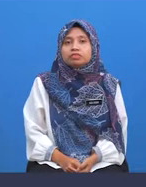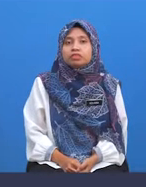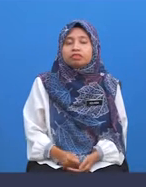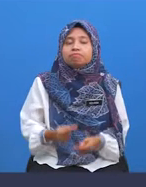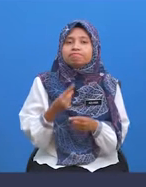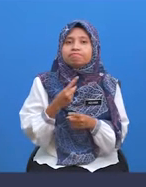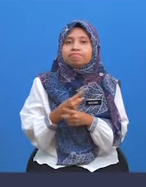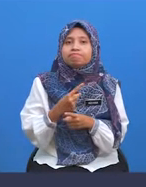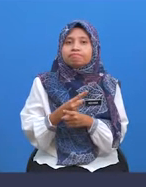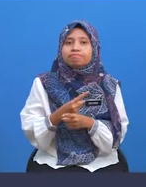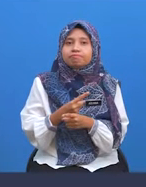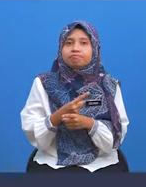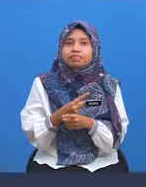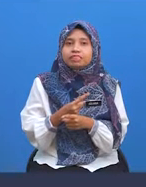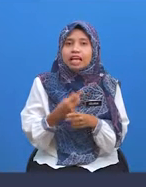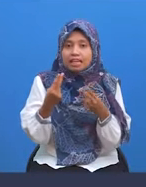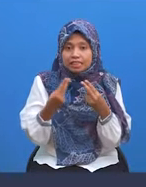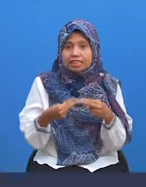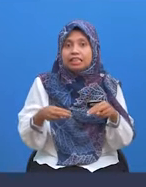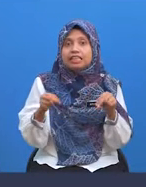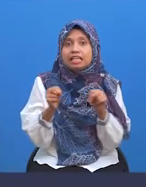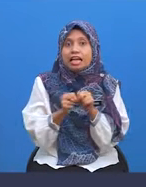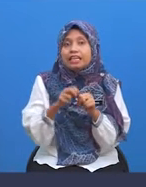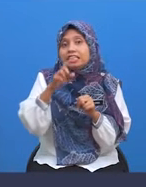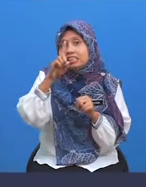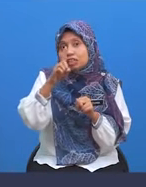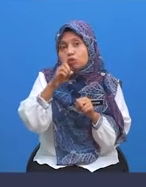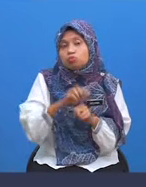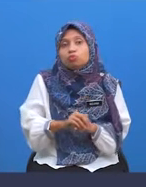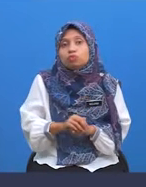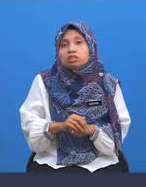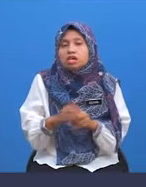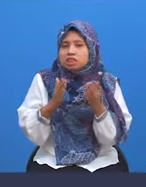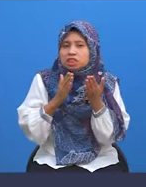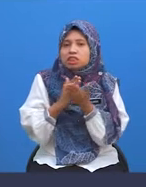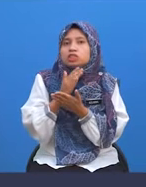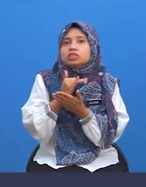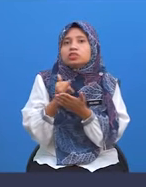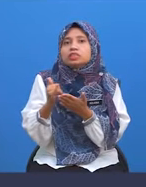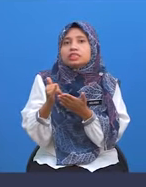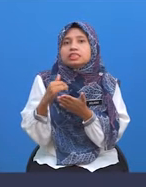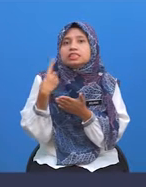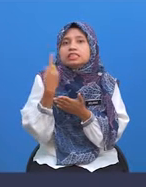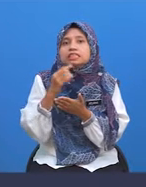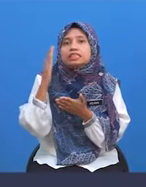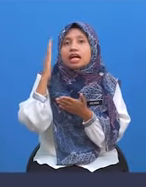1. Seterusnya, kita akan tentukan bilangan color bagi graf